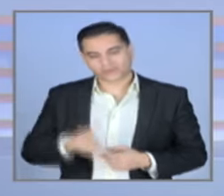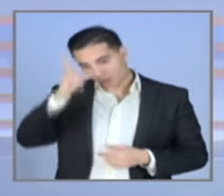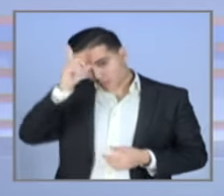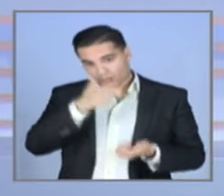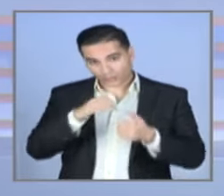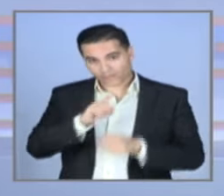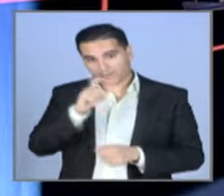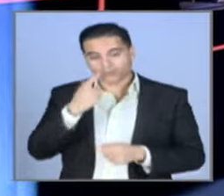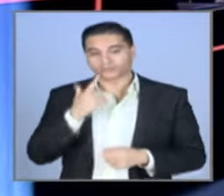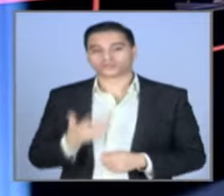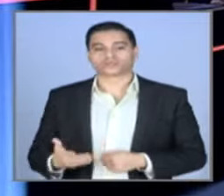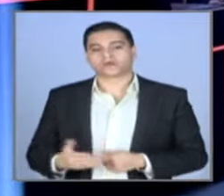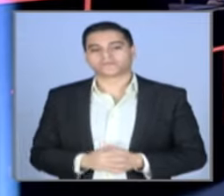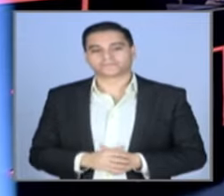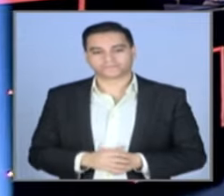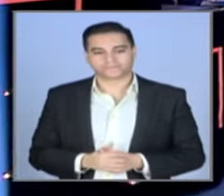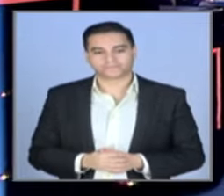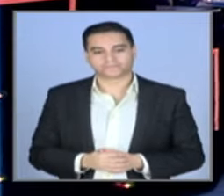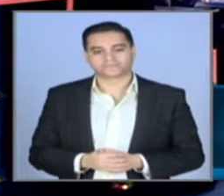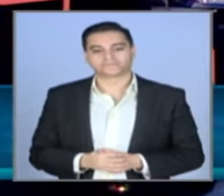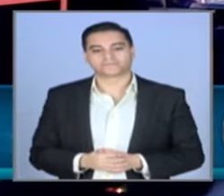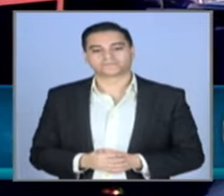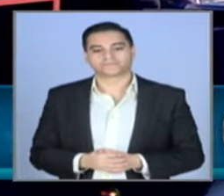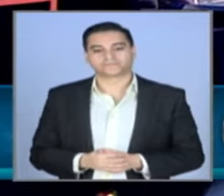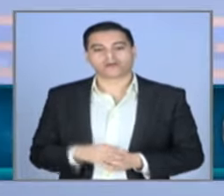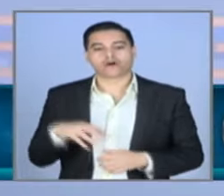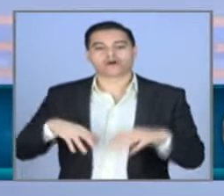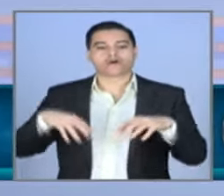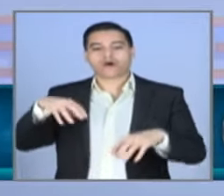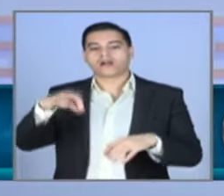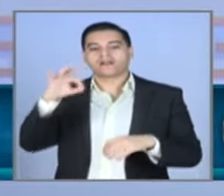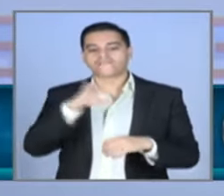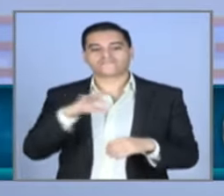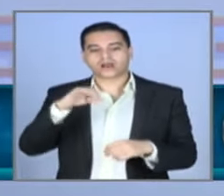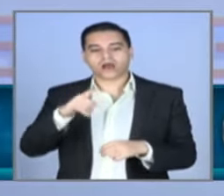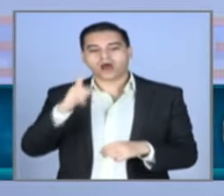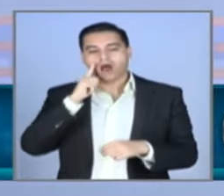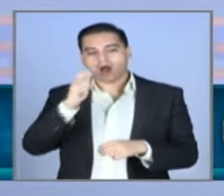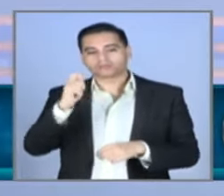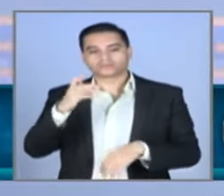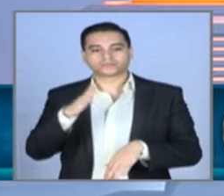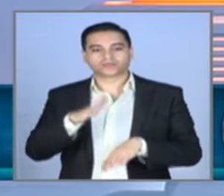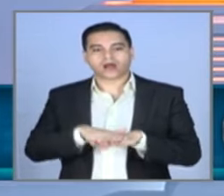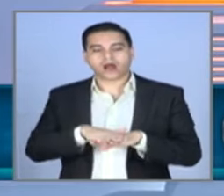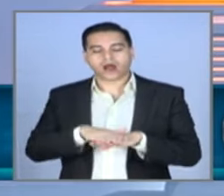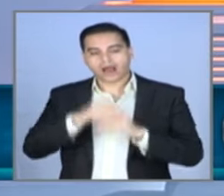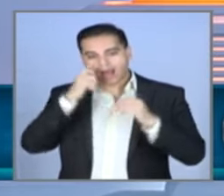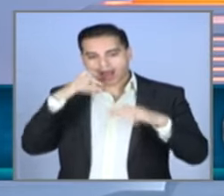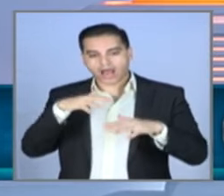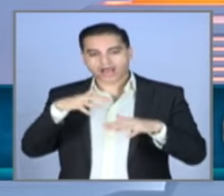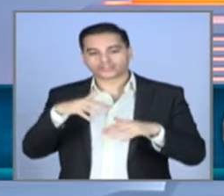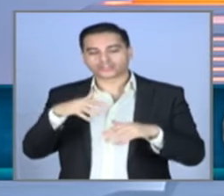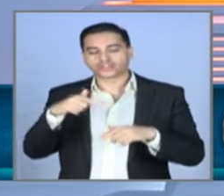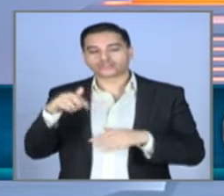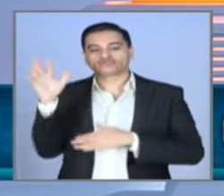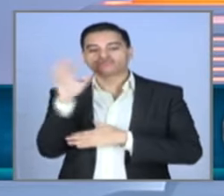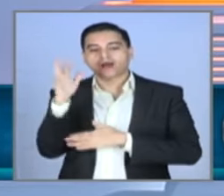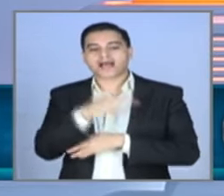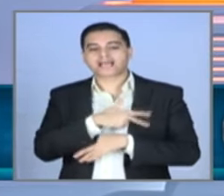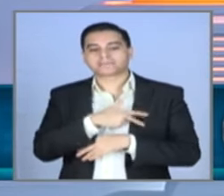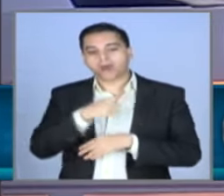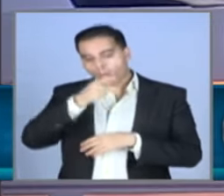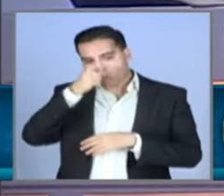علوم والسؤال هو: ما هي القارة التي تعد الموطن الأصلي